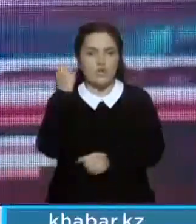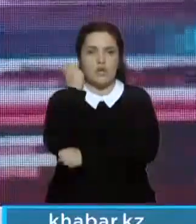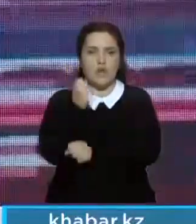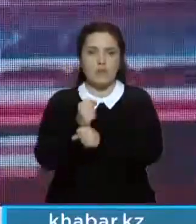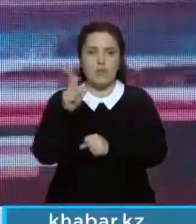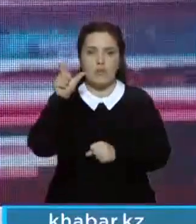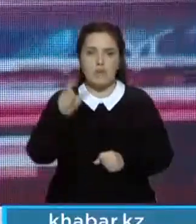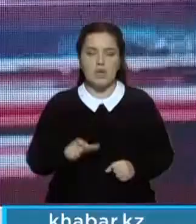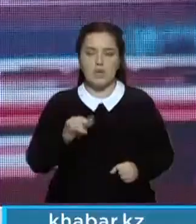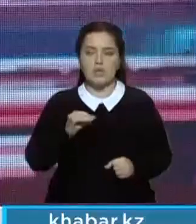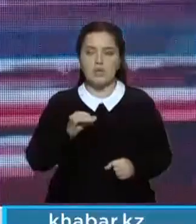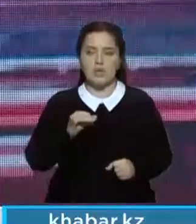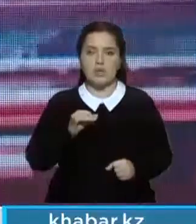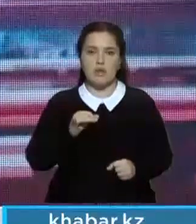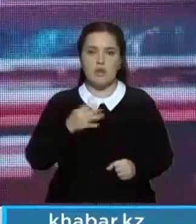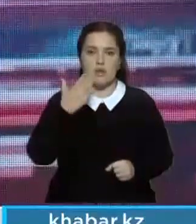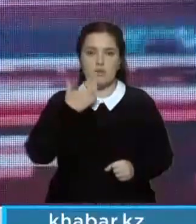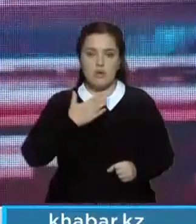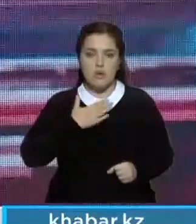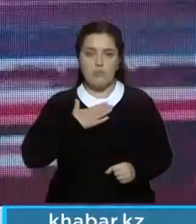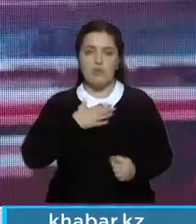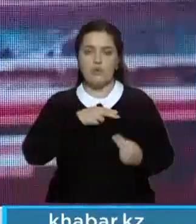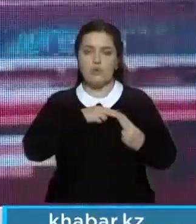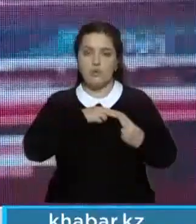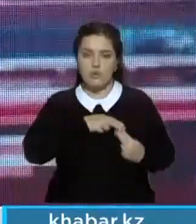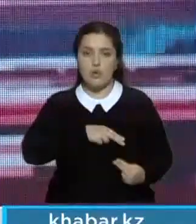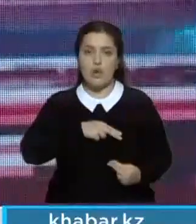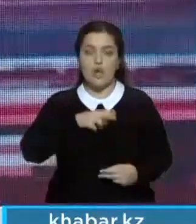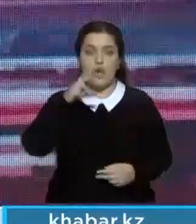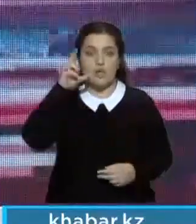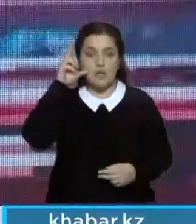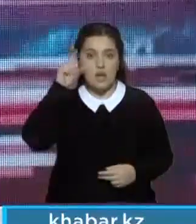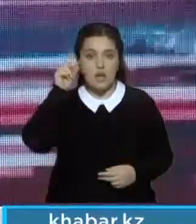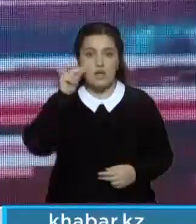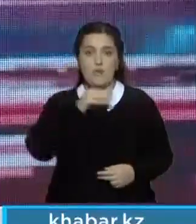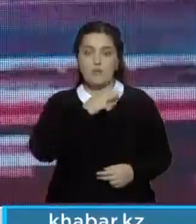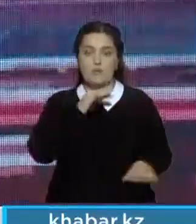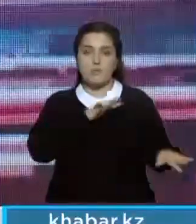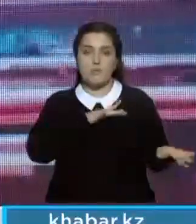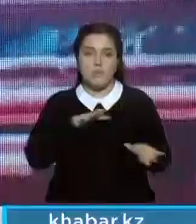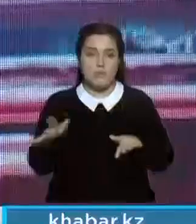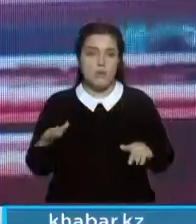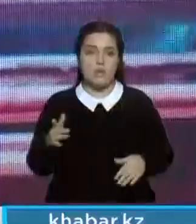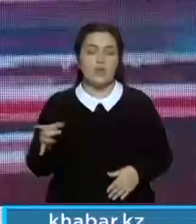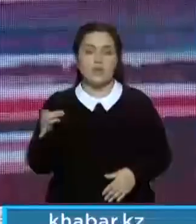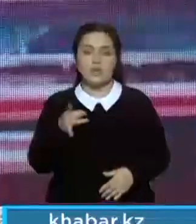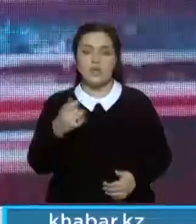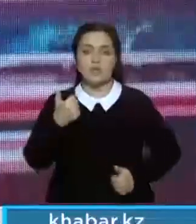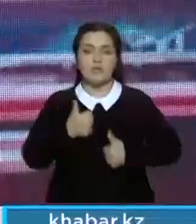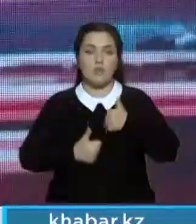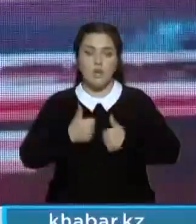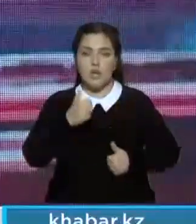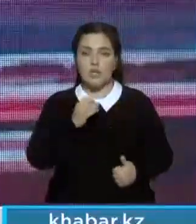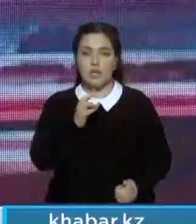рабочим профессиям и прививают любовь к труду. Традиционно к дате в стране проводится множество мероприятий. Одно из них